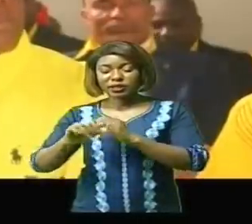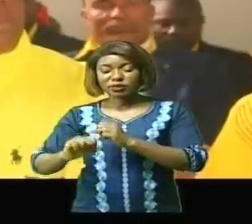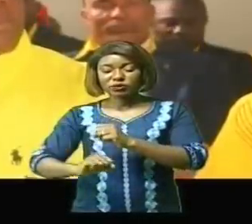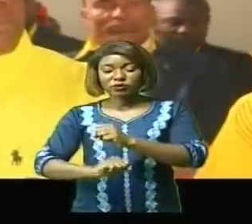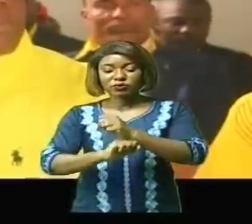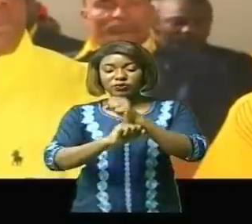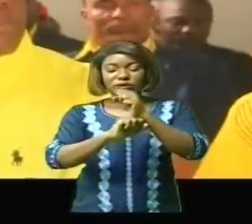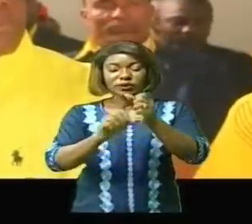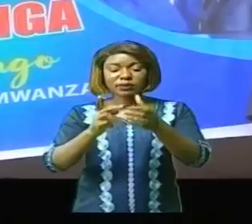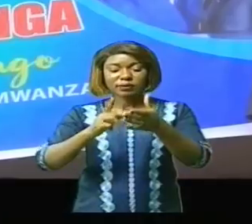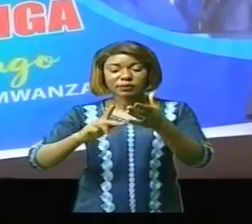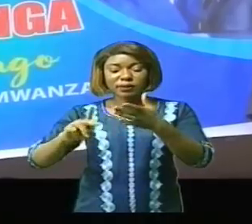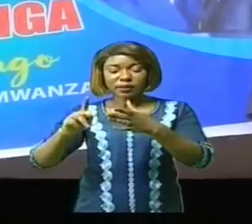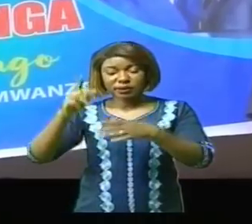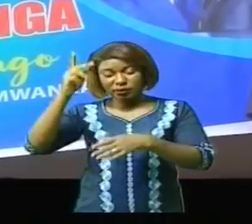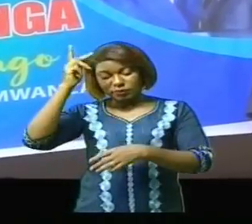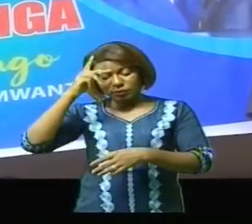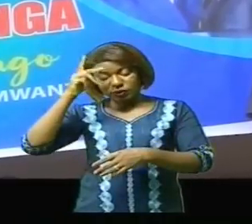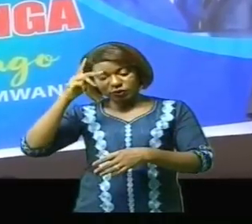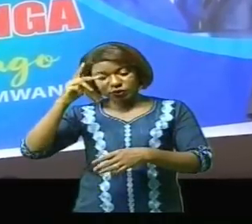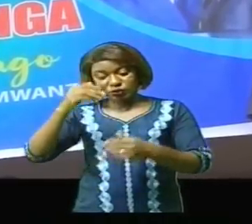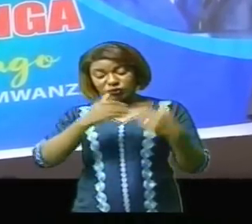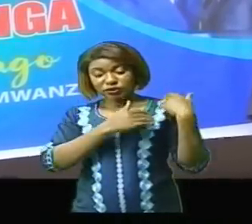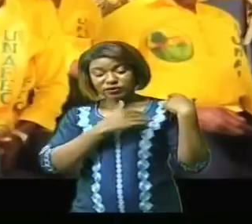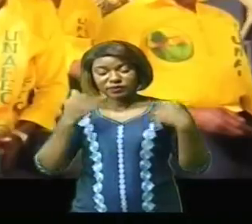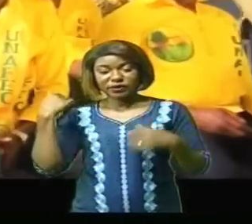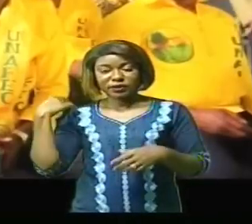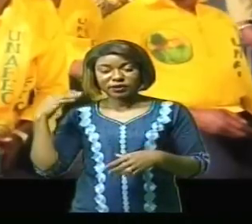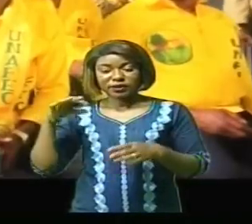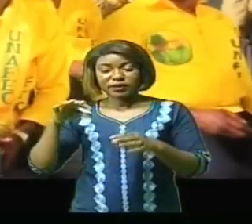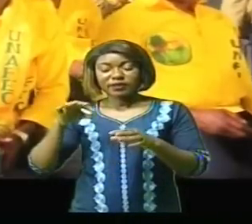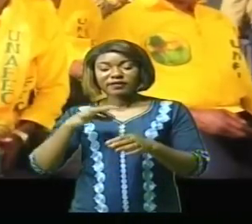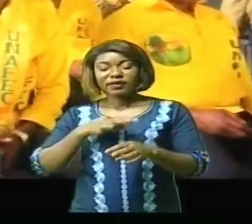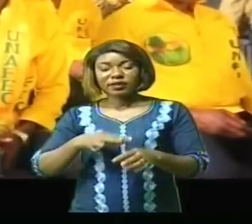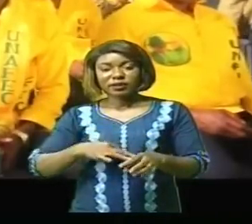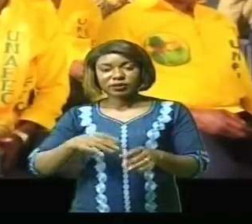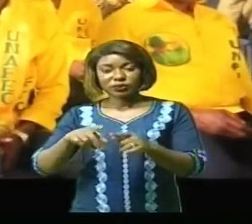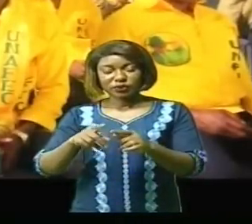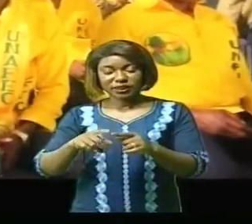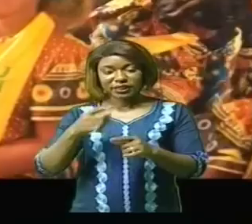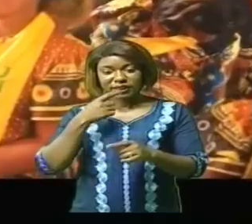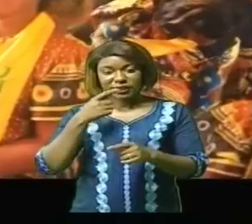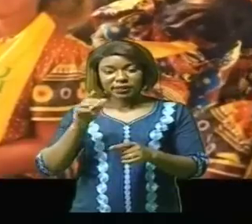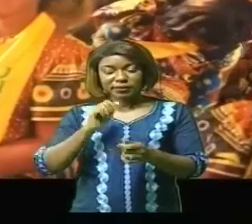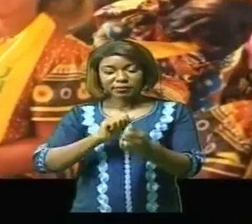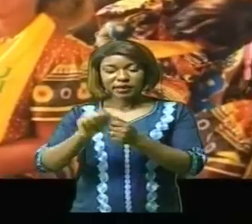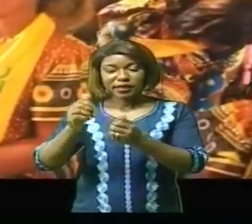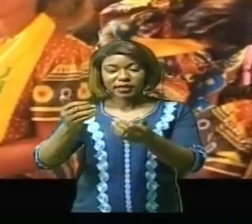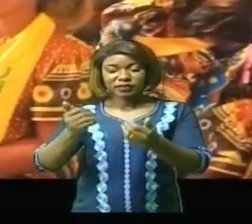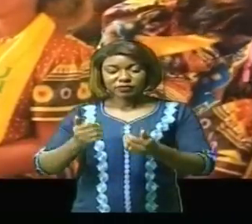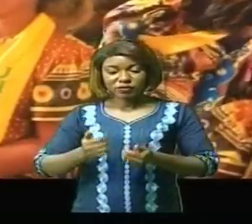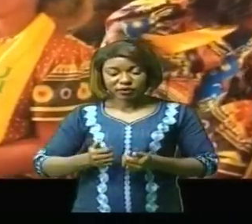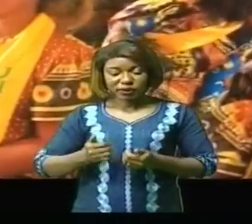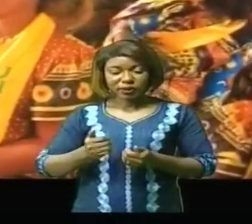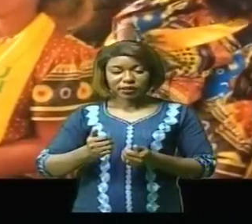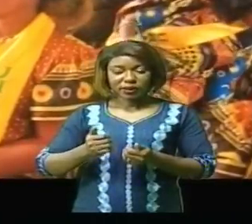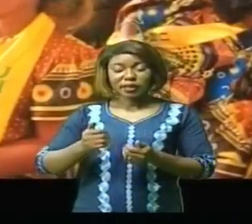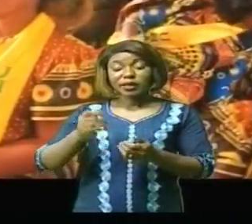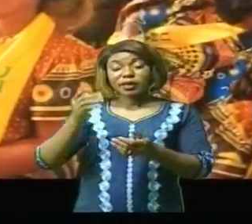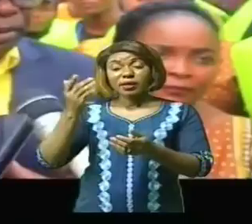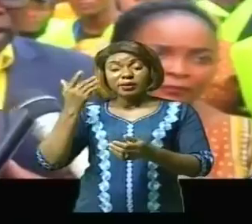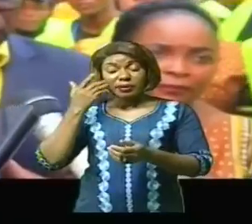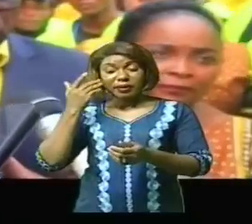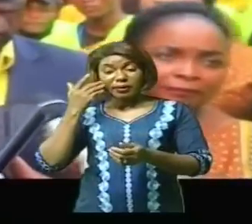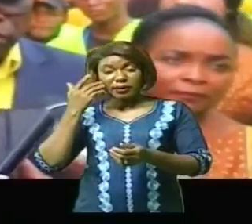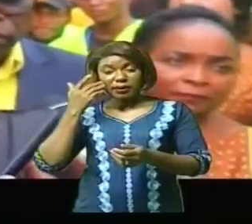son parti au chef de l'État Félix-Antoine Tshisekedi Tshilombo, tel qu'édicté par la volonté de Baba Gabriel Kyungu